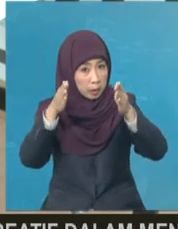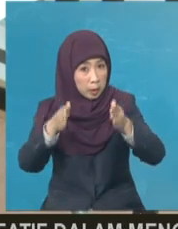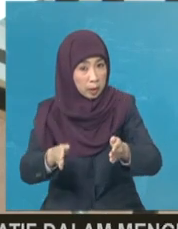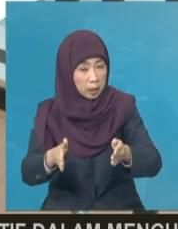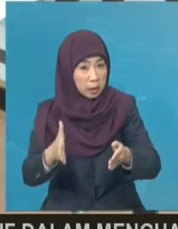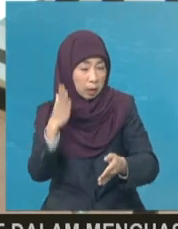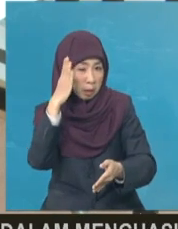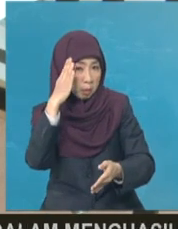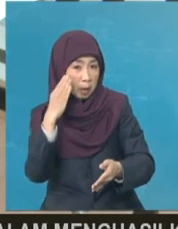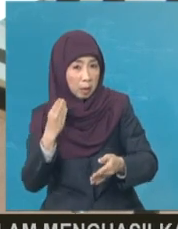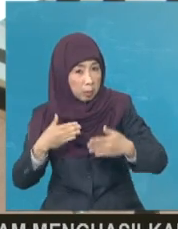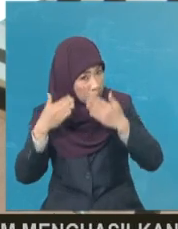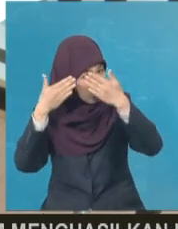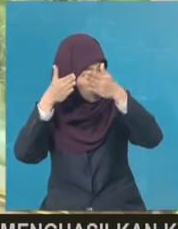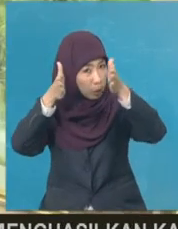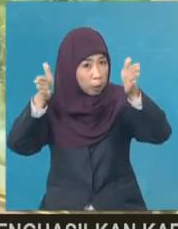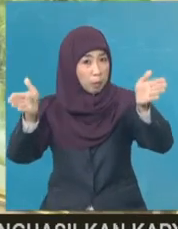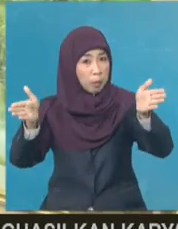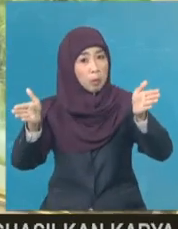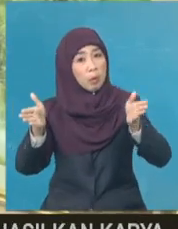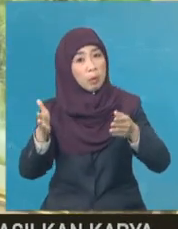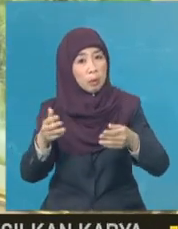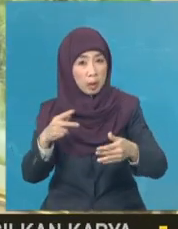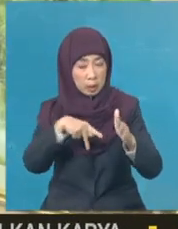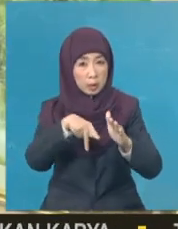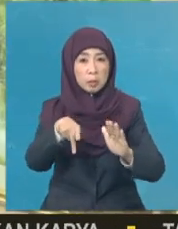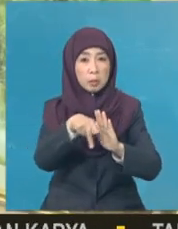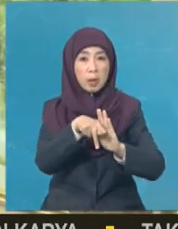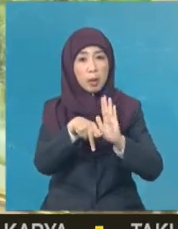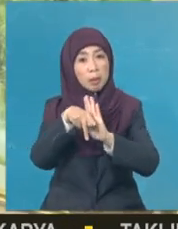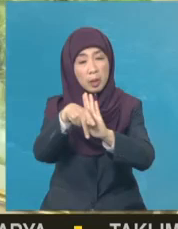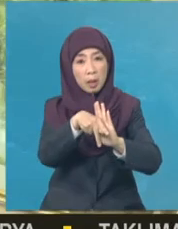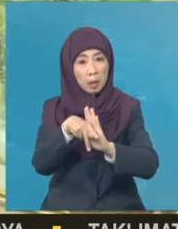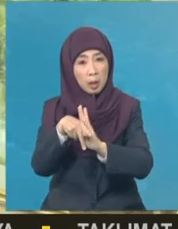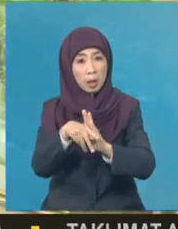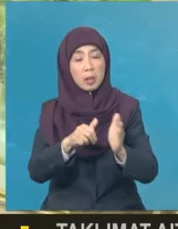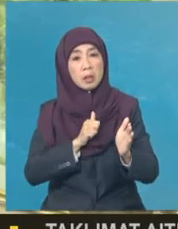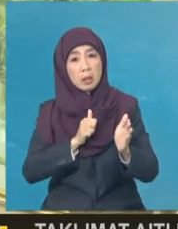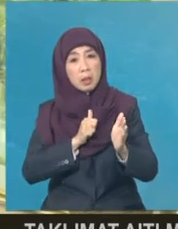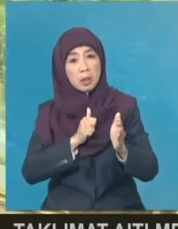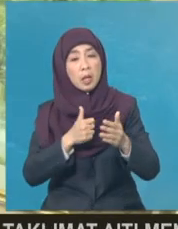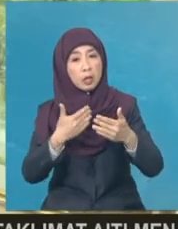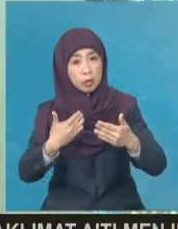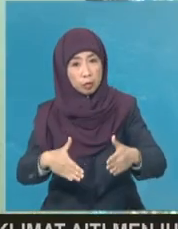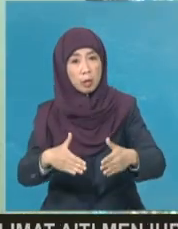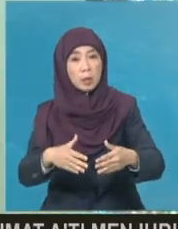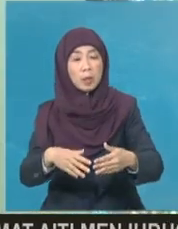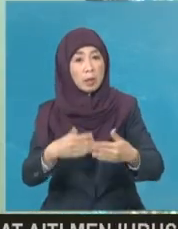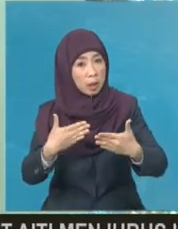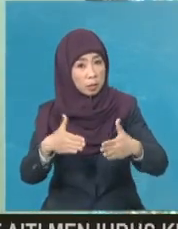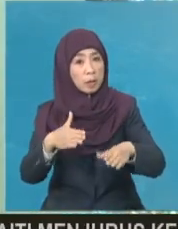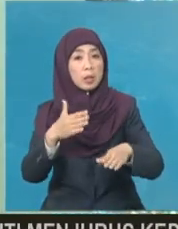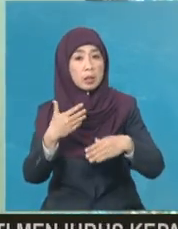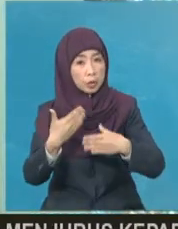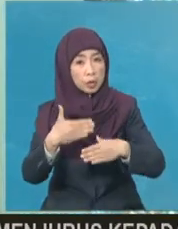juga mempunyai pengalaman yang luas dalam mengadakan pameran Solo masing-masing dan pameran-pameran yang pernah dianjurkan di negara ini